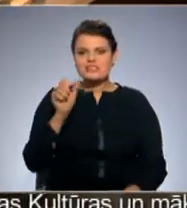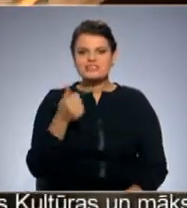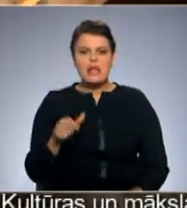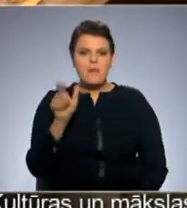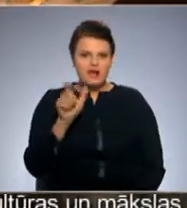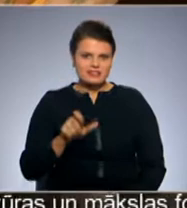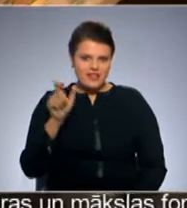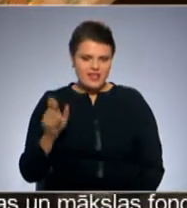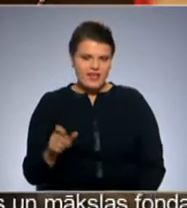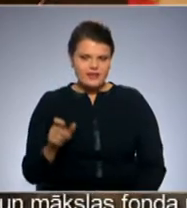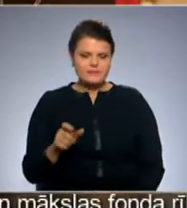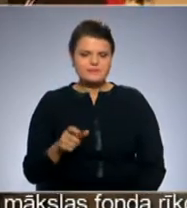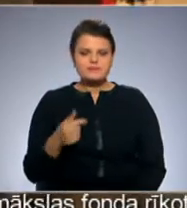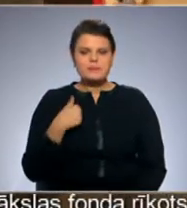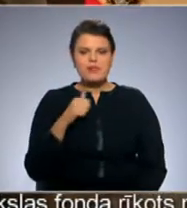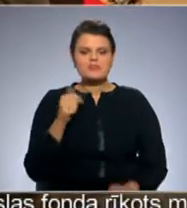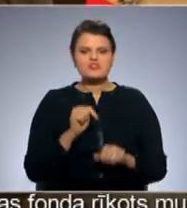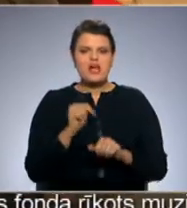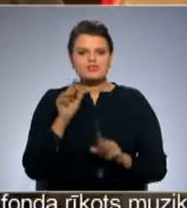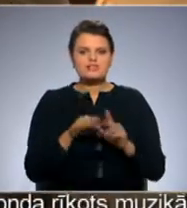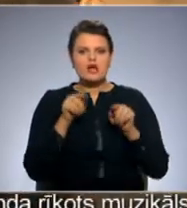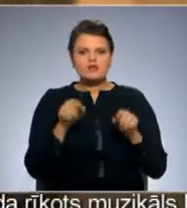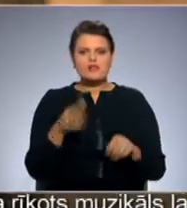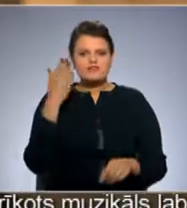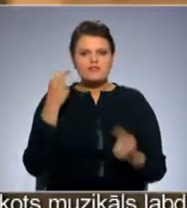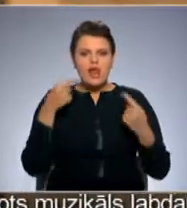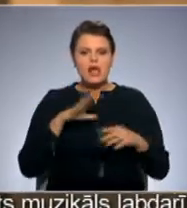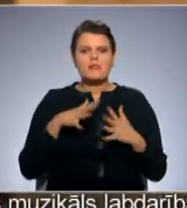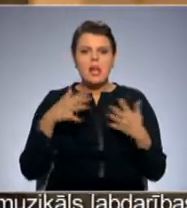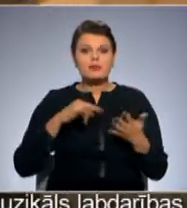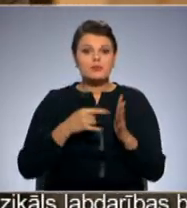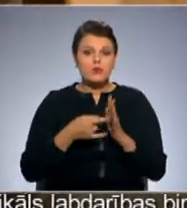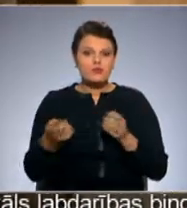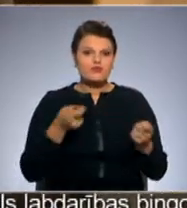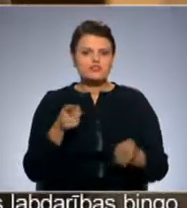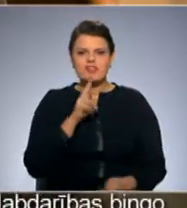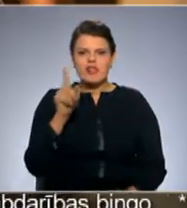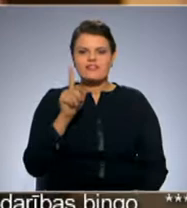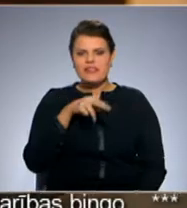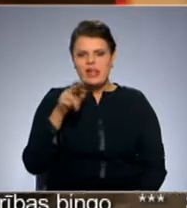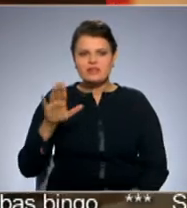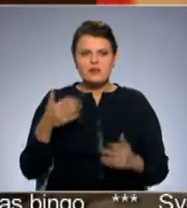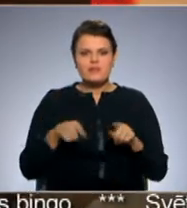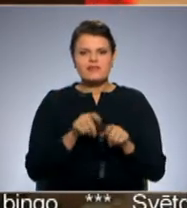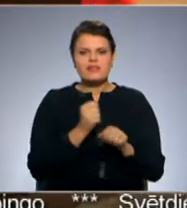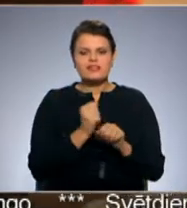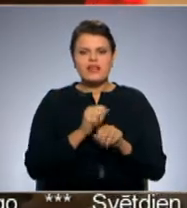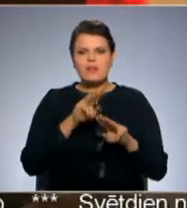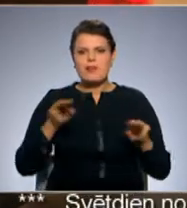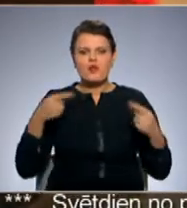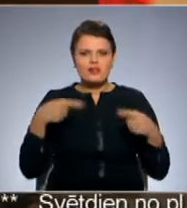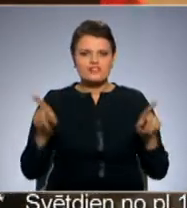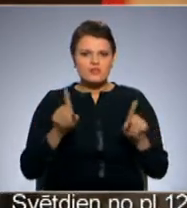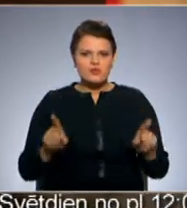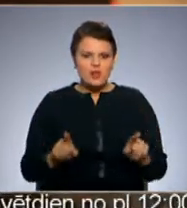mākslinieki. Man Varhols asociējās to, ka viņš bija savā laikā liels projekta vadītājs, jo viņš tikai gleznoja, bet arī darīja, nezinu, miljonu citu lietu.